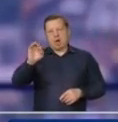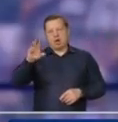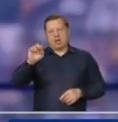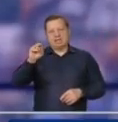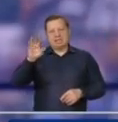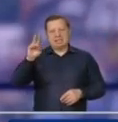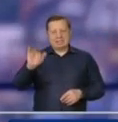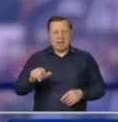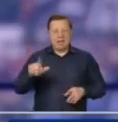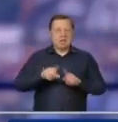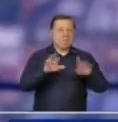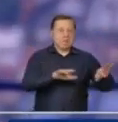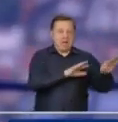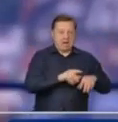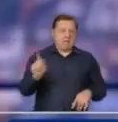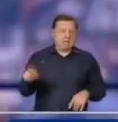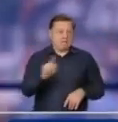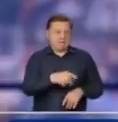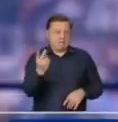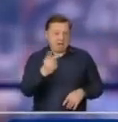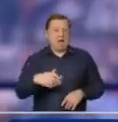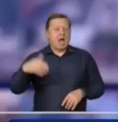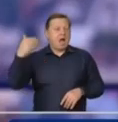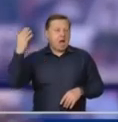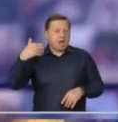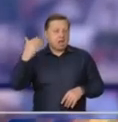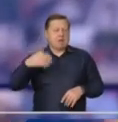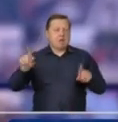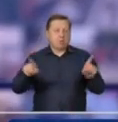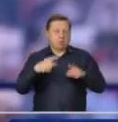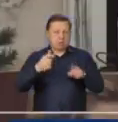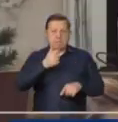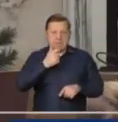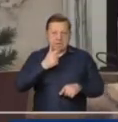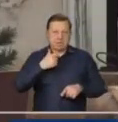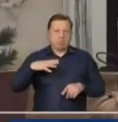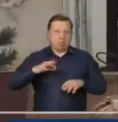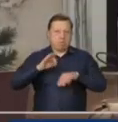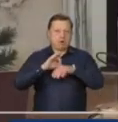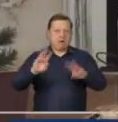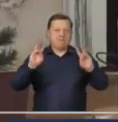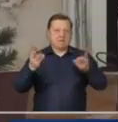Bielem poprowadzili warsztaty w Akademii Muzycznej w Bydgoszczy.